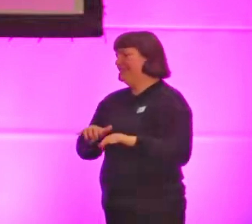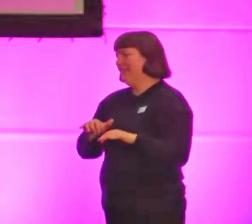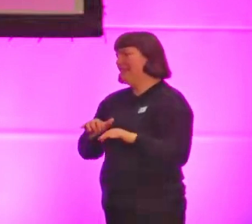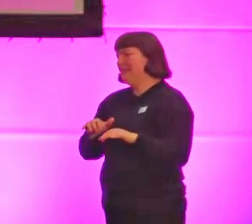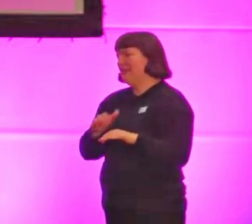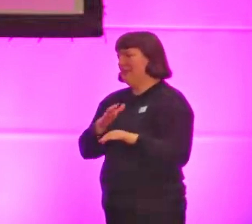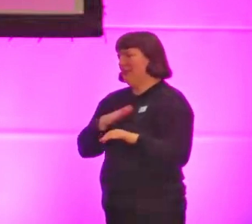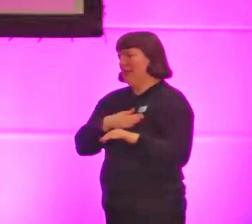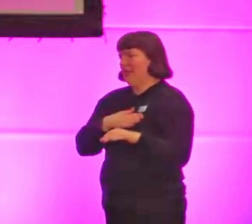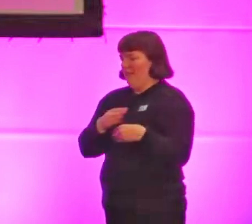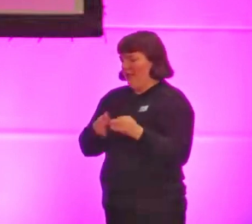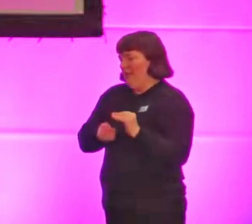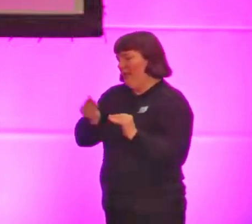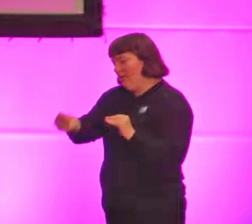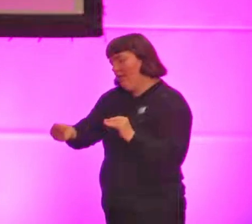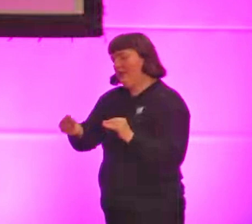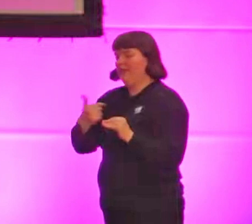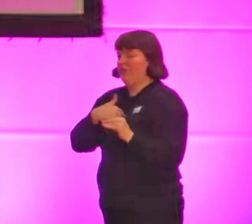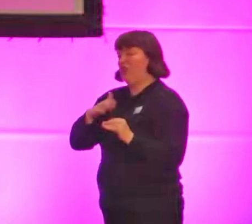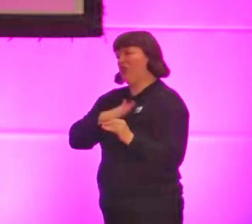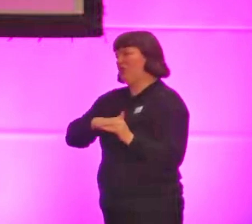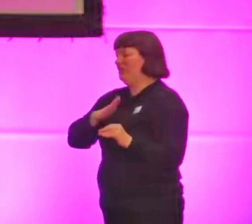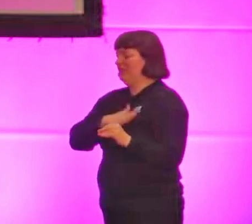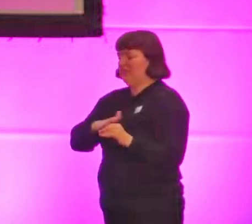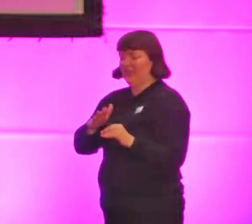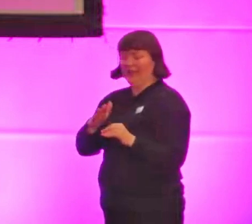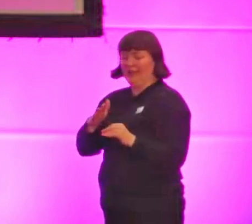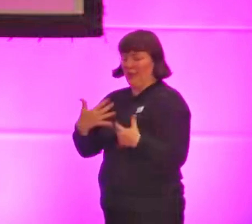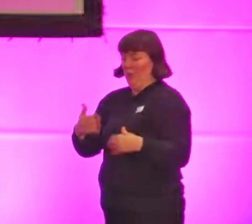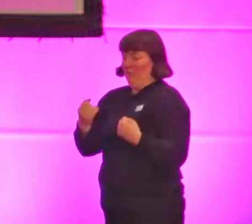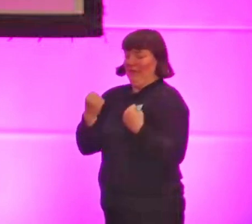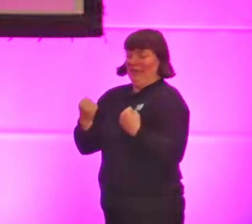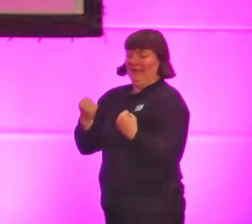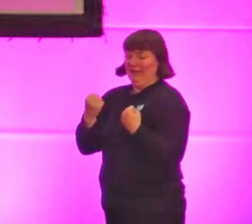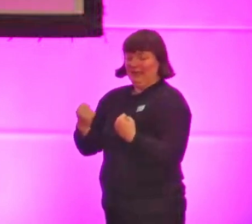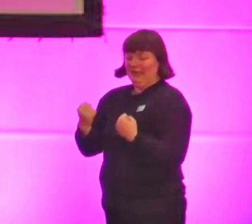att jag tyckte också att det var viktigt